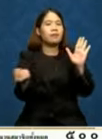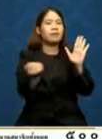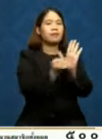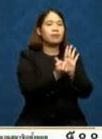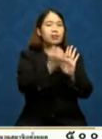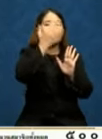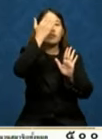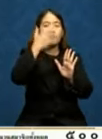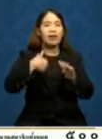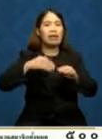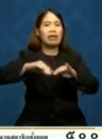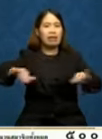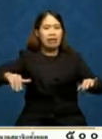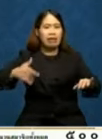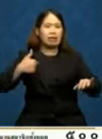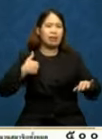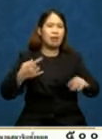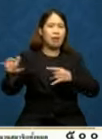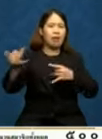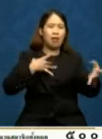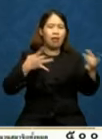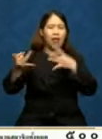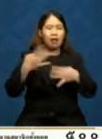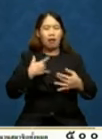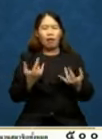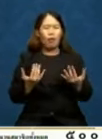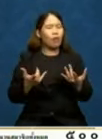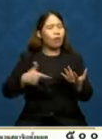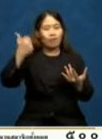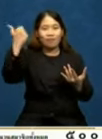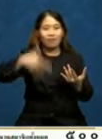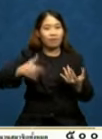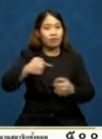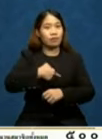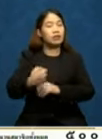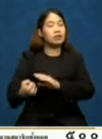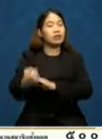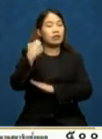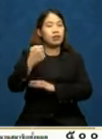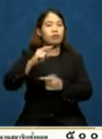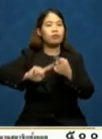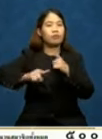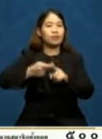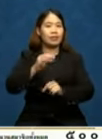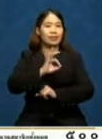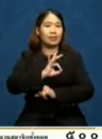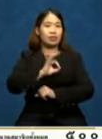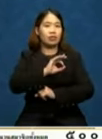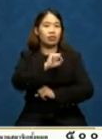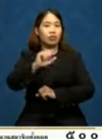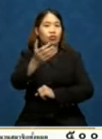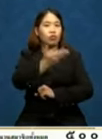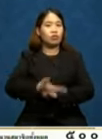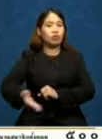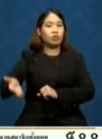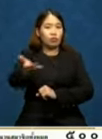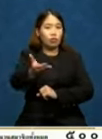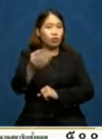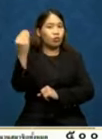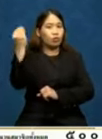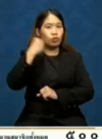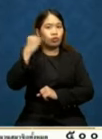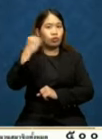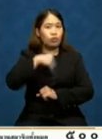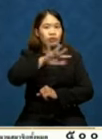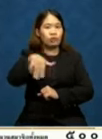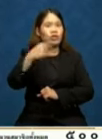หยื่อแห่งความรุนแรงเขารอไม่ได้อีกแล้วค่ะและดิฉันมั่นใจค่ะว่าเพื่อนสมาชิกที่อยู่ในสภาแห่งนี้ทุกพรรคนะคะจะ